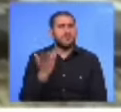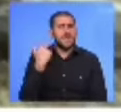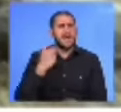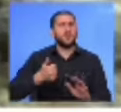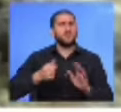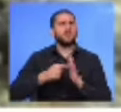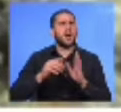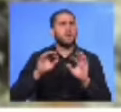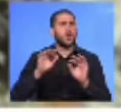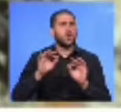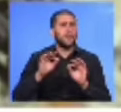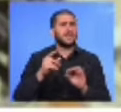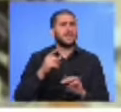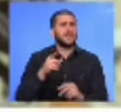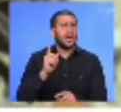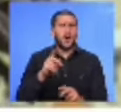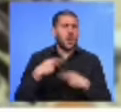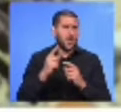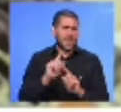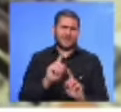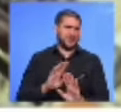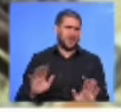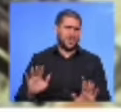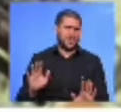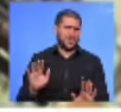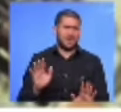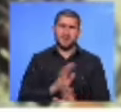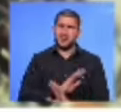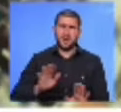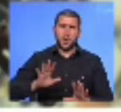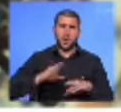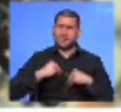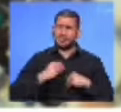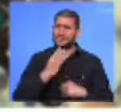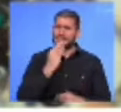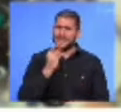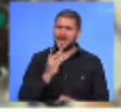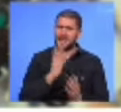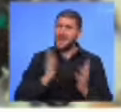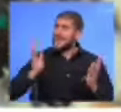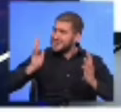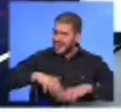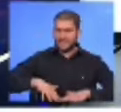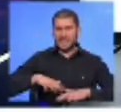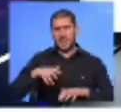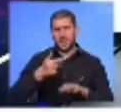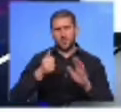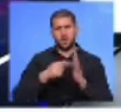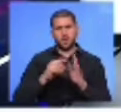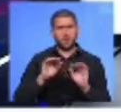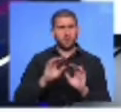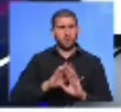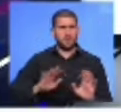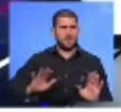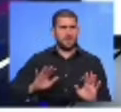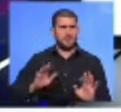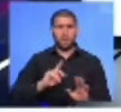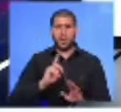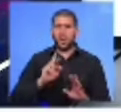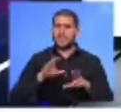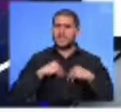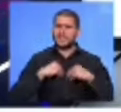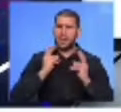באוקטובר, לא יחזור. אני חושב שזה קל להסביר את זה. מדינת ישראל התרסקה אחרי שישה באוקטובר. לא נאפשר